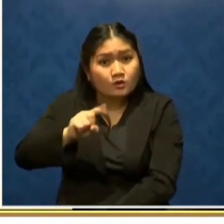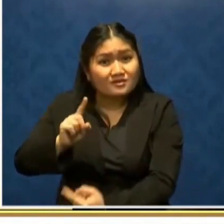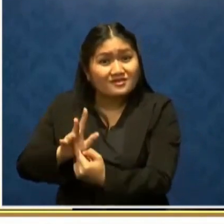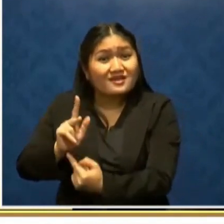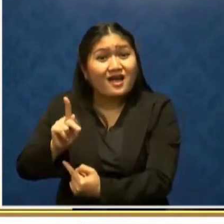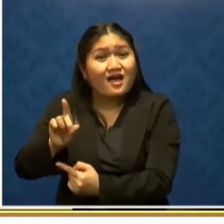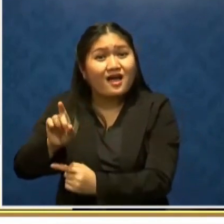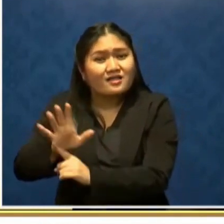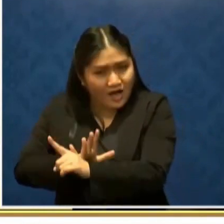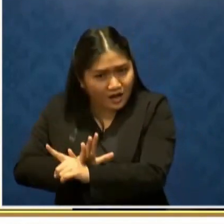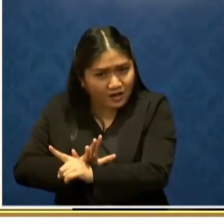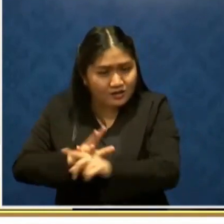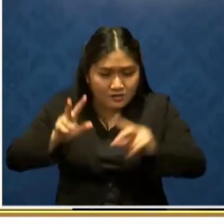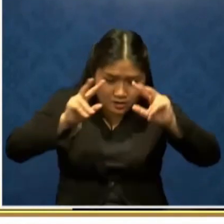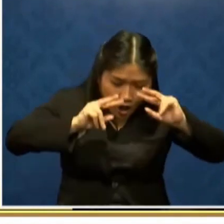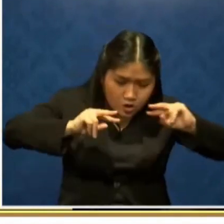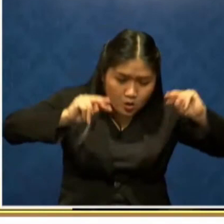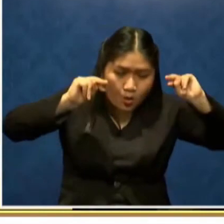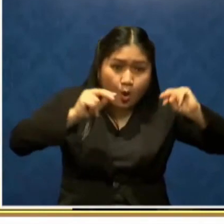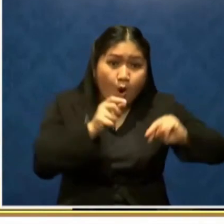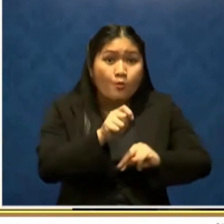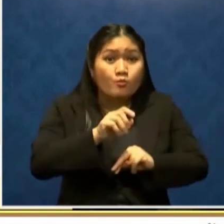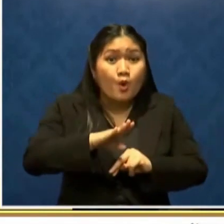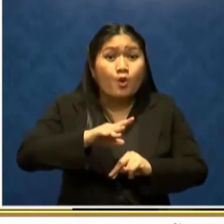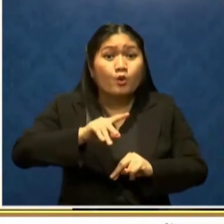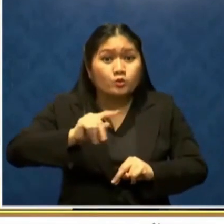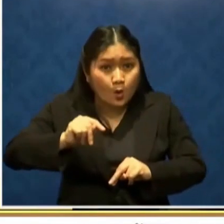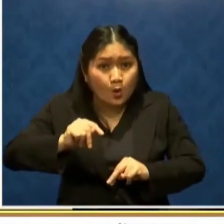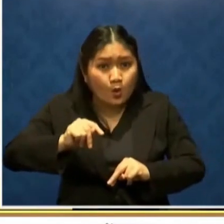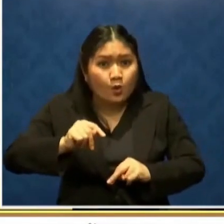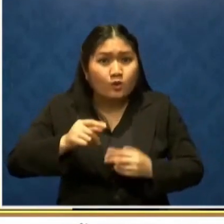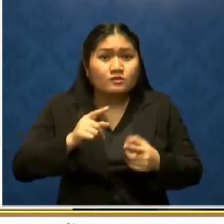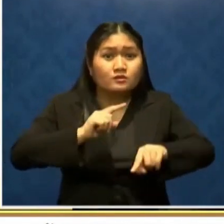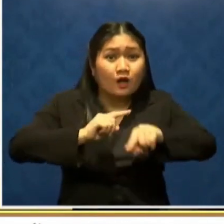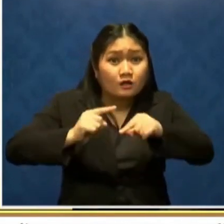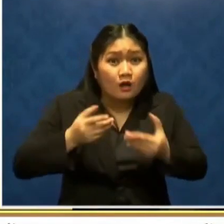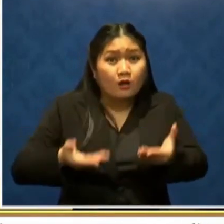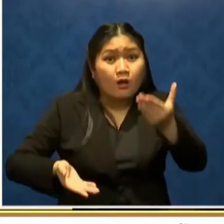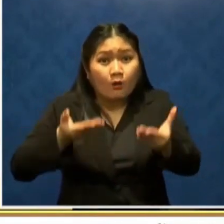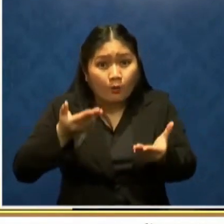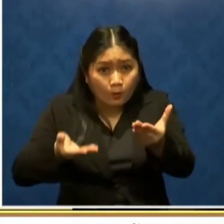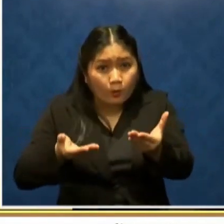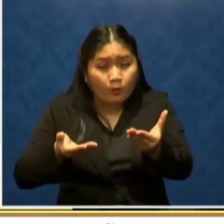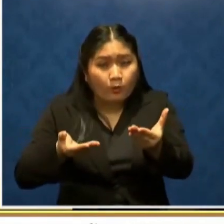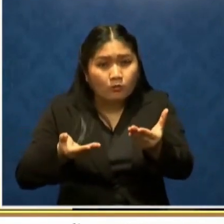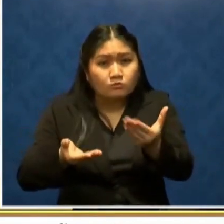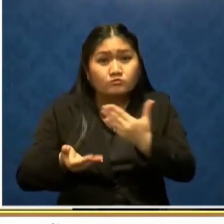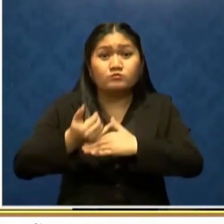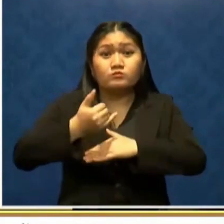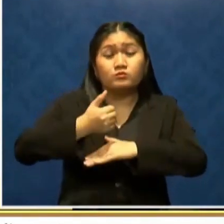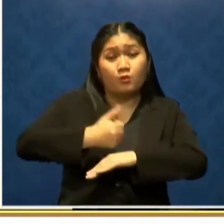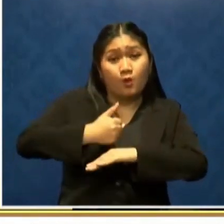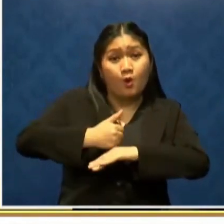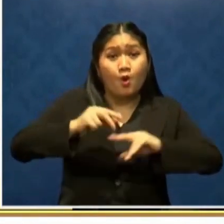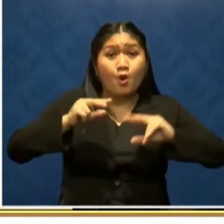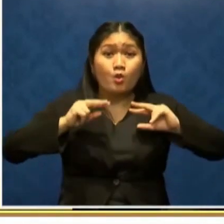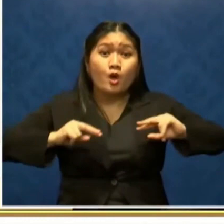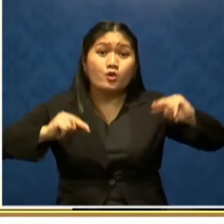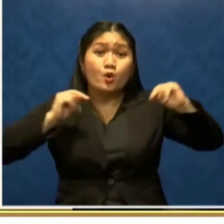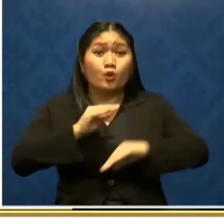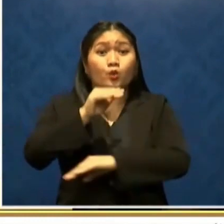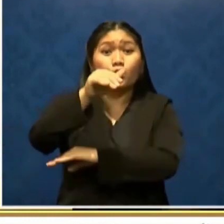ไม่วาจะเป็นทายก่คริงาทสจบตรงท่บุญเลขงรสถาสบทพิหรอไมวาจะเป็นท่านในยกเทศมนติ ท่าน